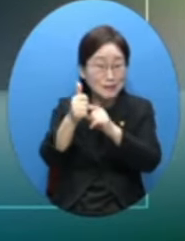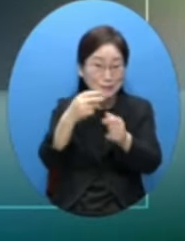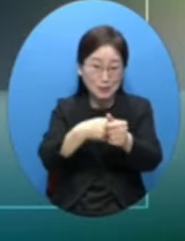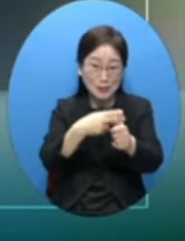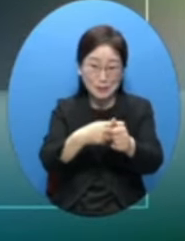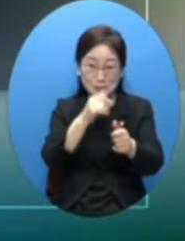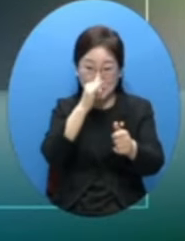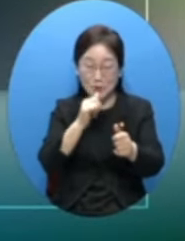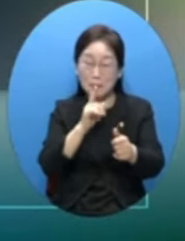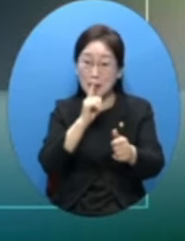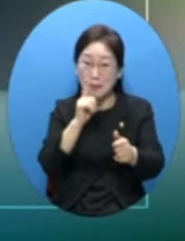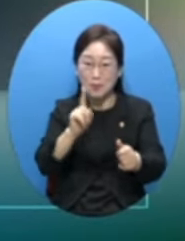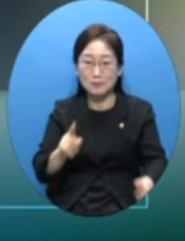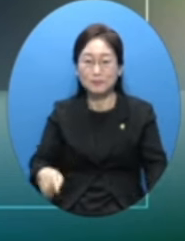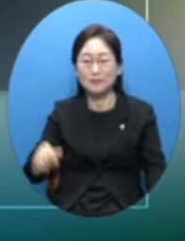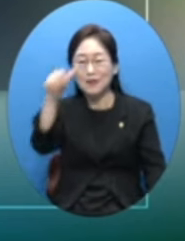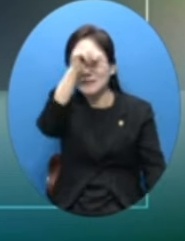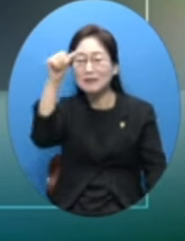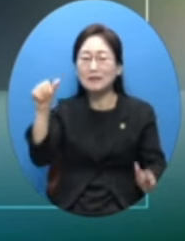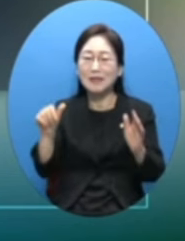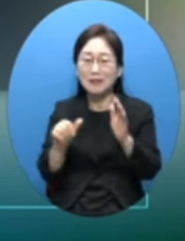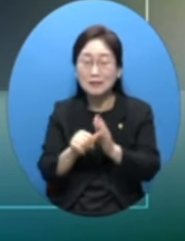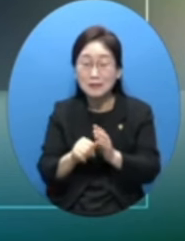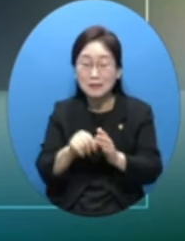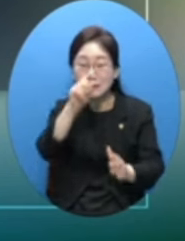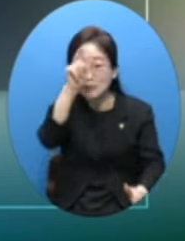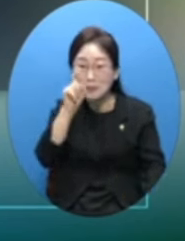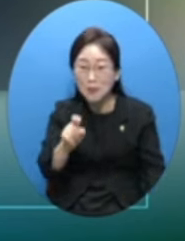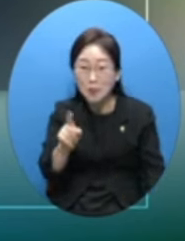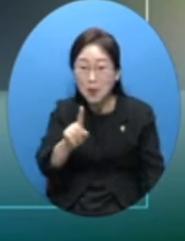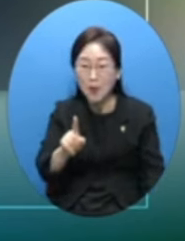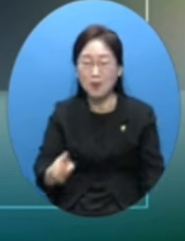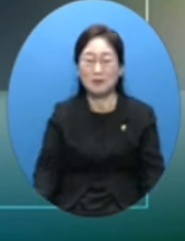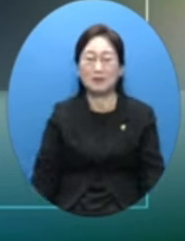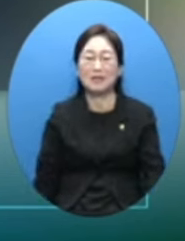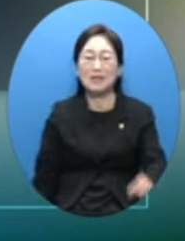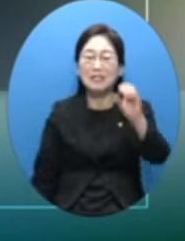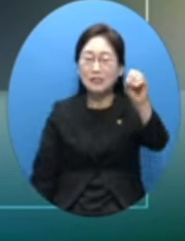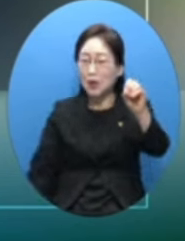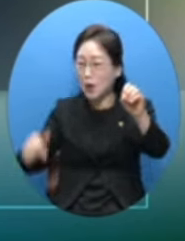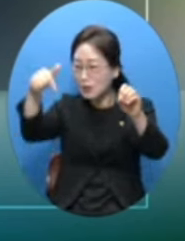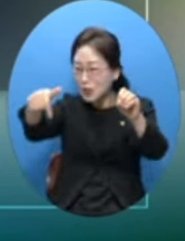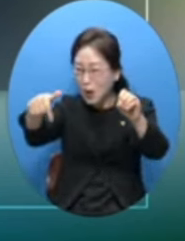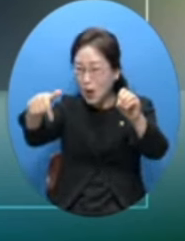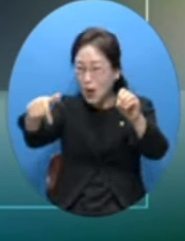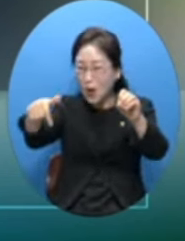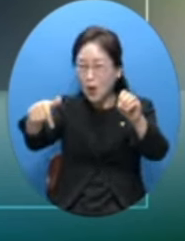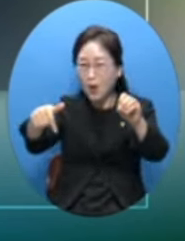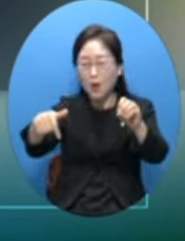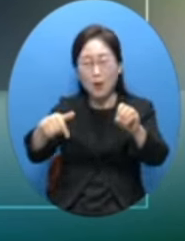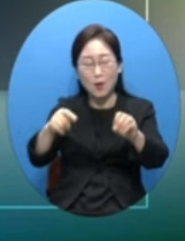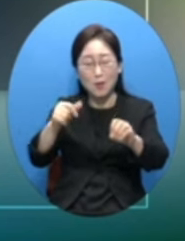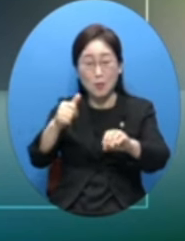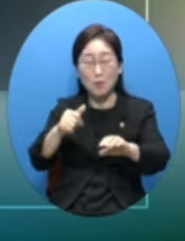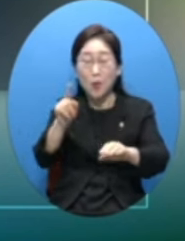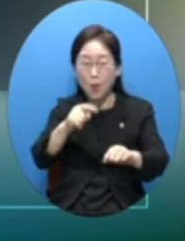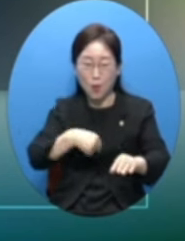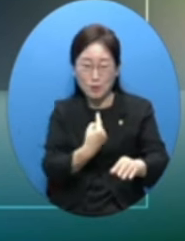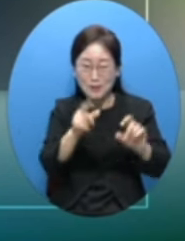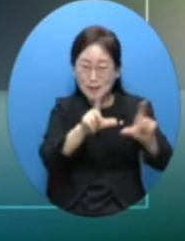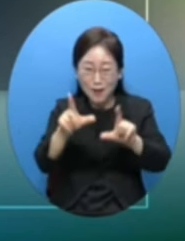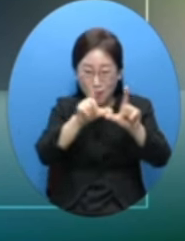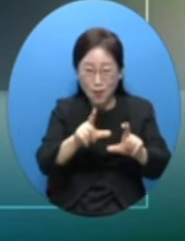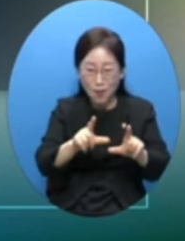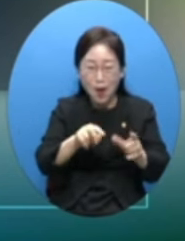이런 말씀하셨어요. 인생은 이응하고 기억 글자 하나 차이인데 혼자 살면 외롭고 둘이 살면 괴로운 게 인생이야.